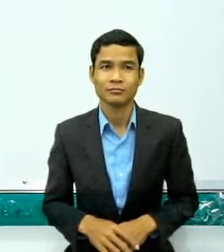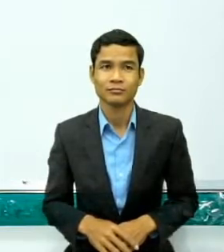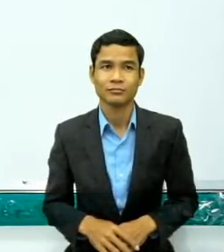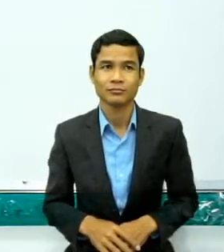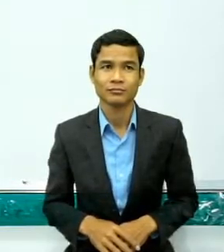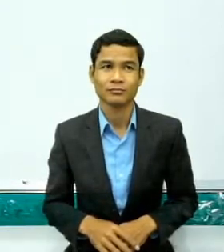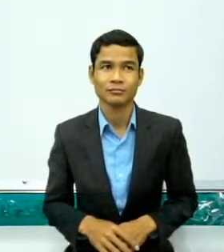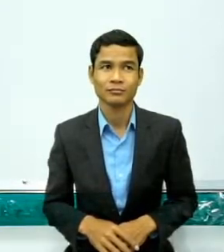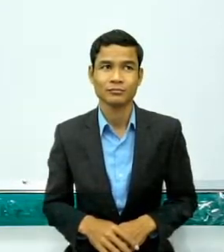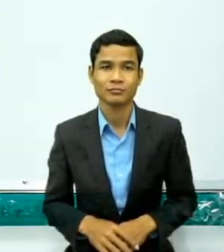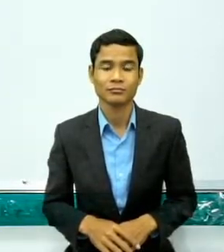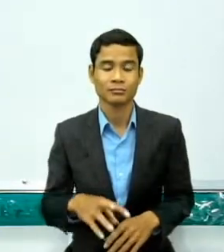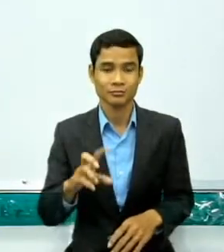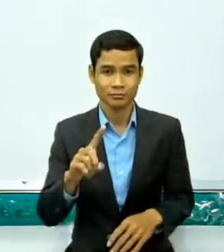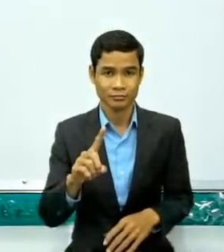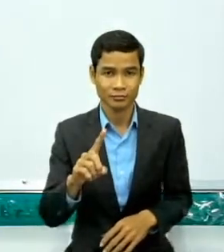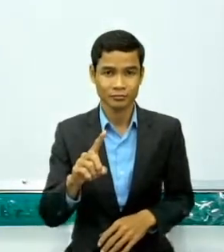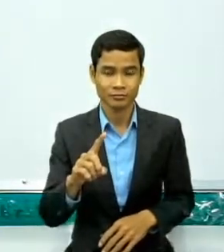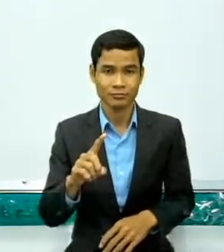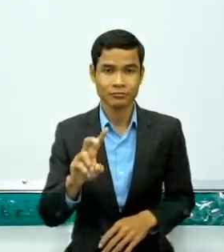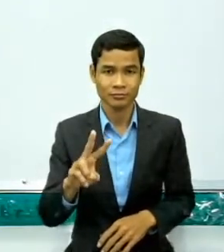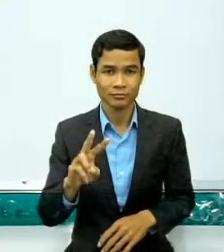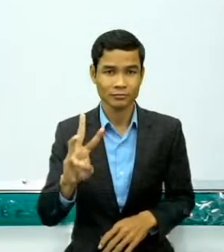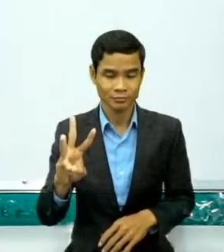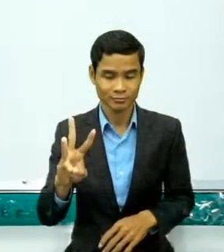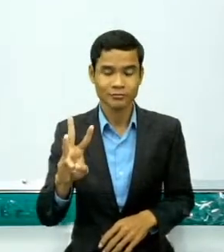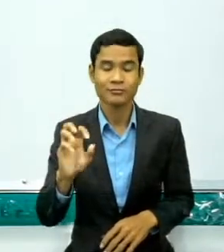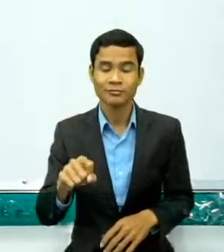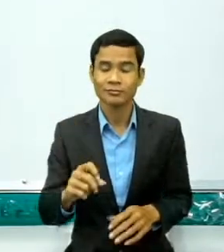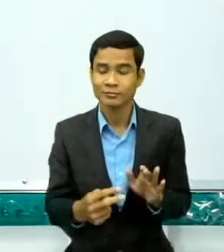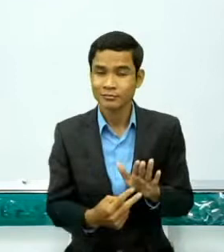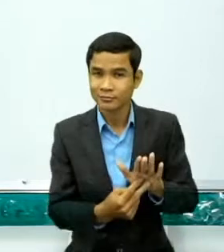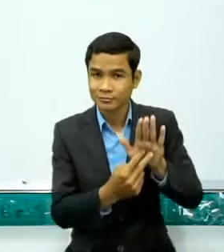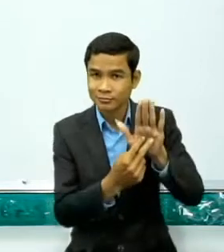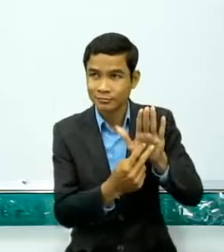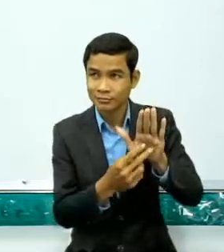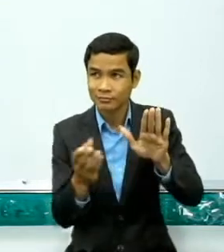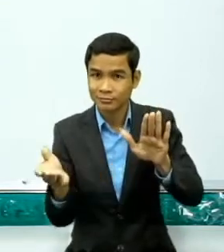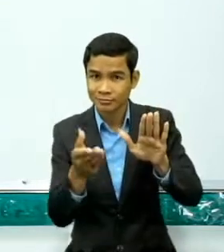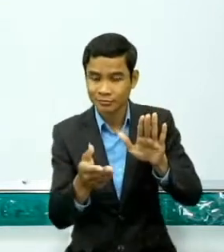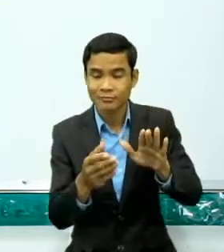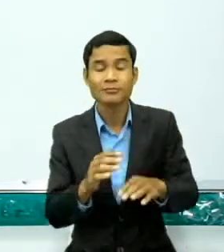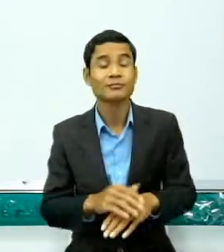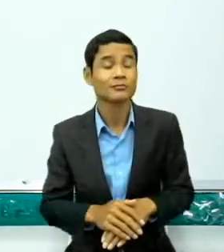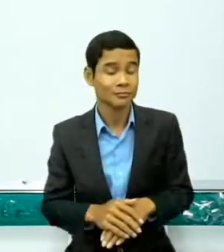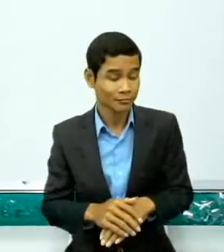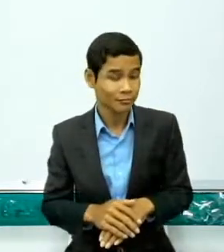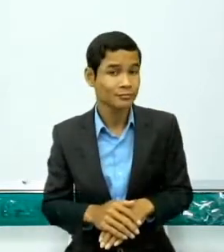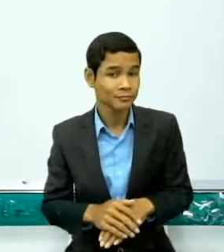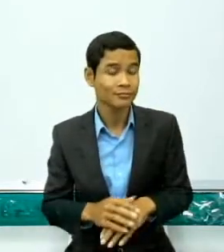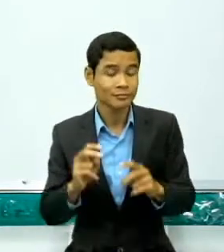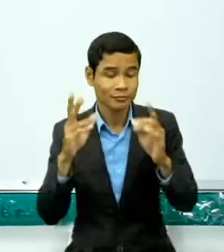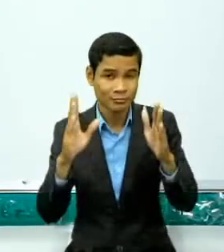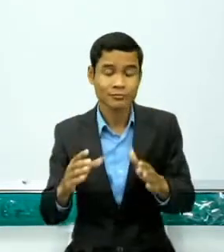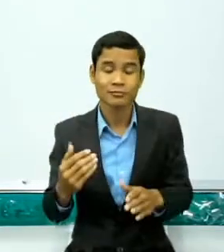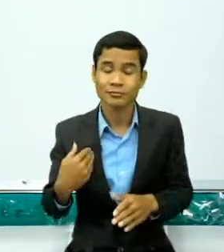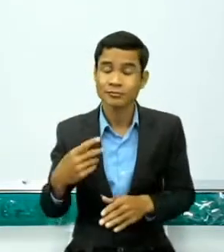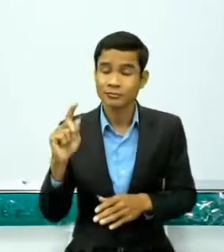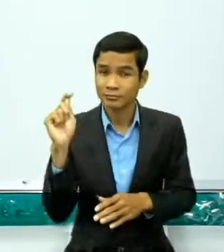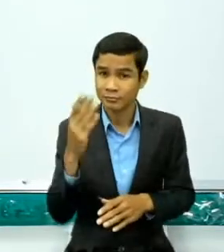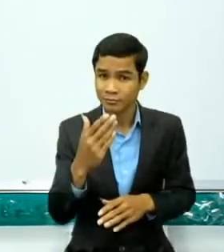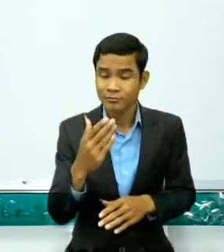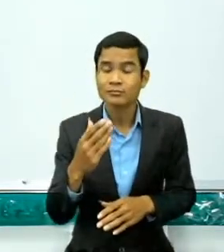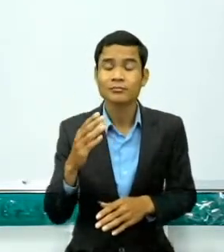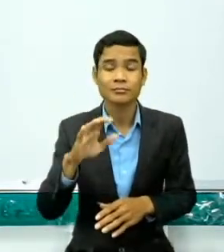ចា1 2 3 ten ten ten ចាគឺអ្នកគ្រូមានបានអស